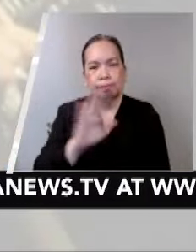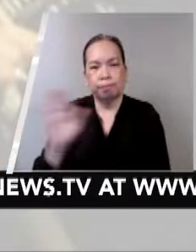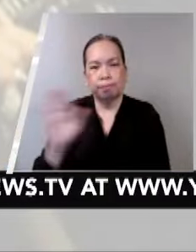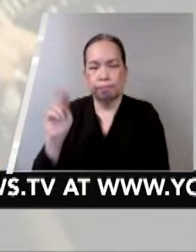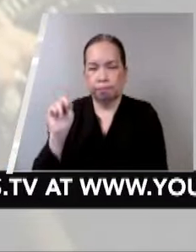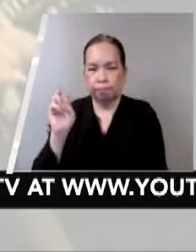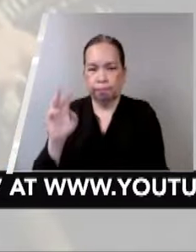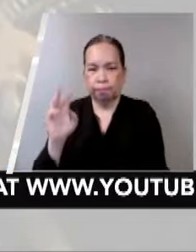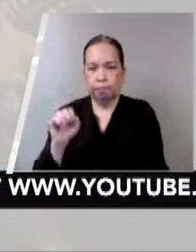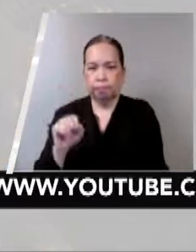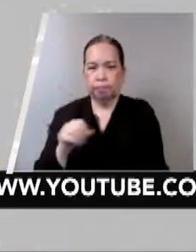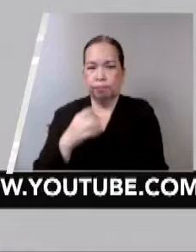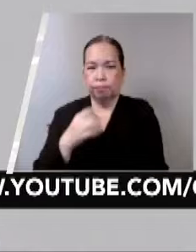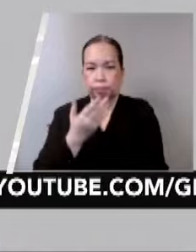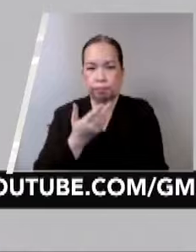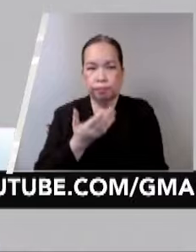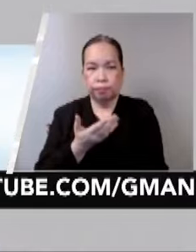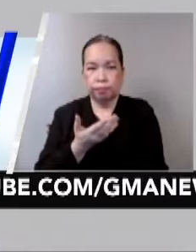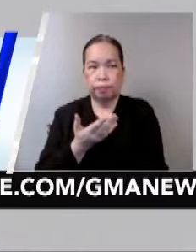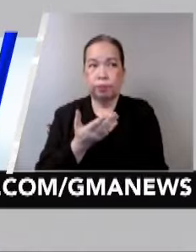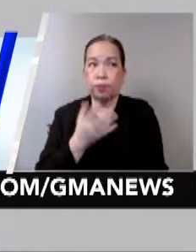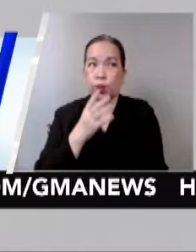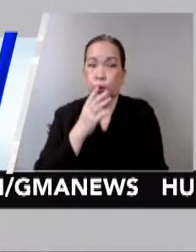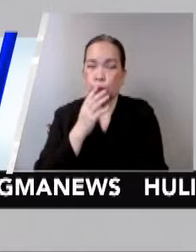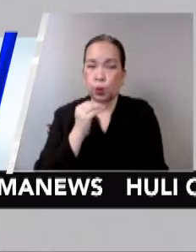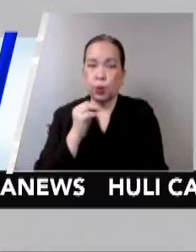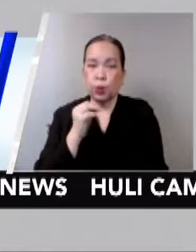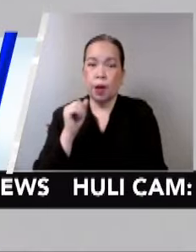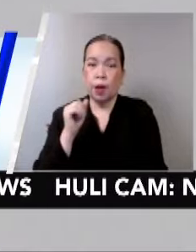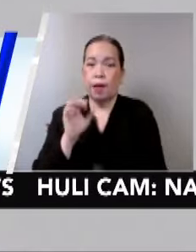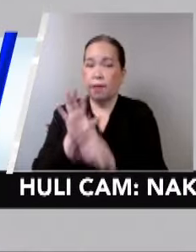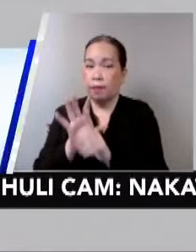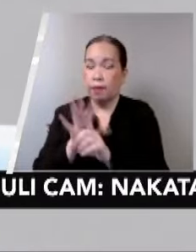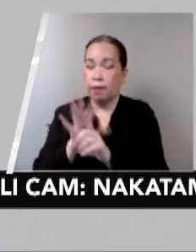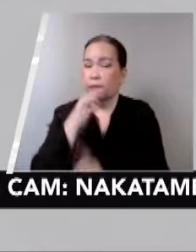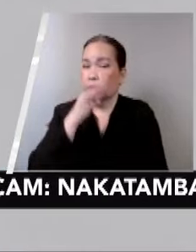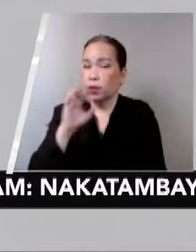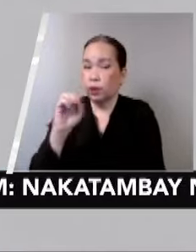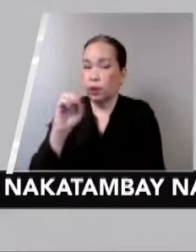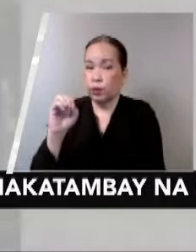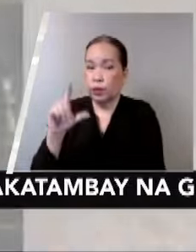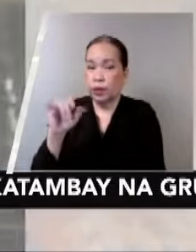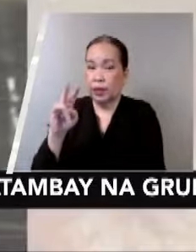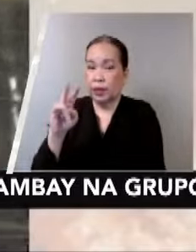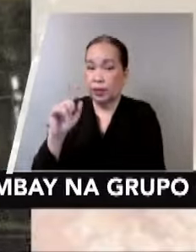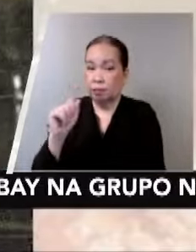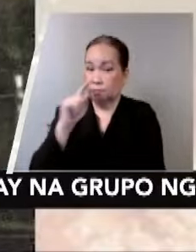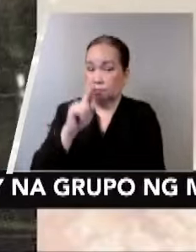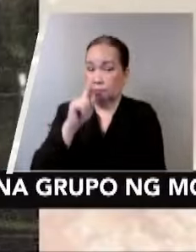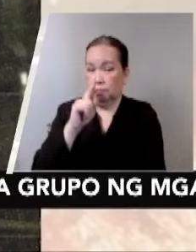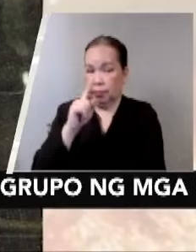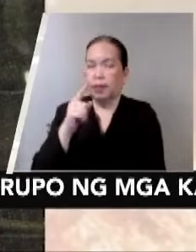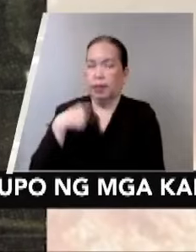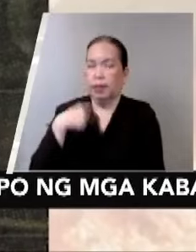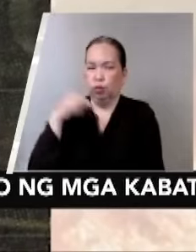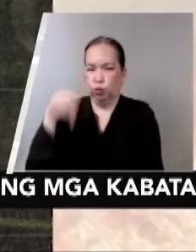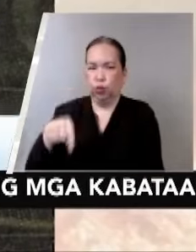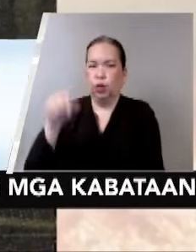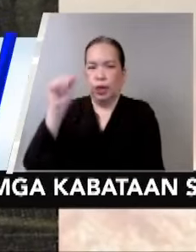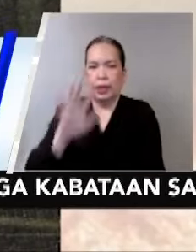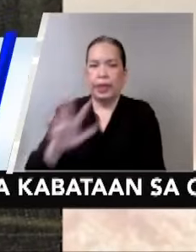Good for you, Asian fans ni Olivia Rodrigo, dahil magkakaroon ng Asian leg ang Guts World Tour ni Philam